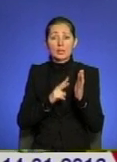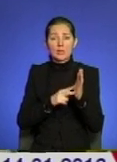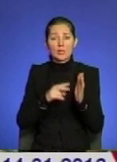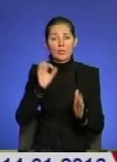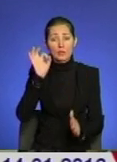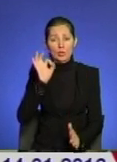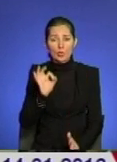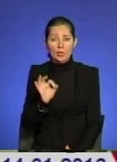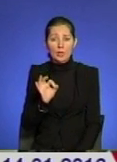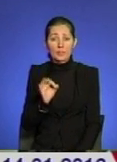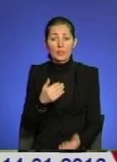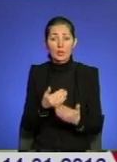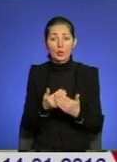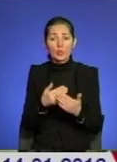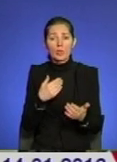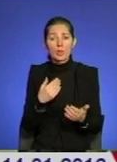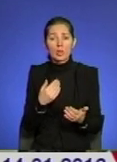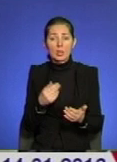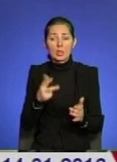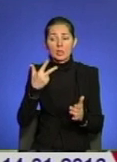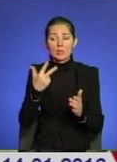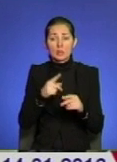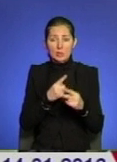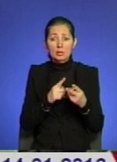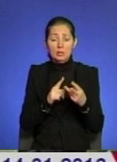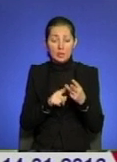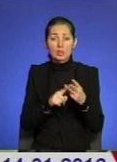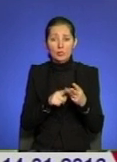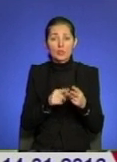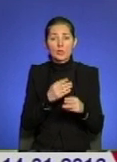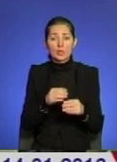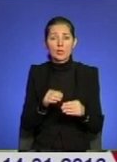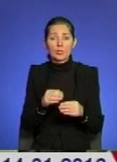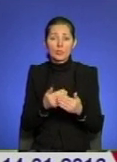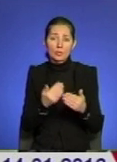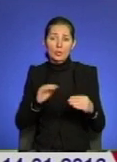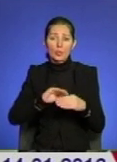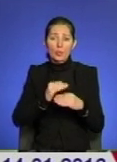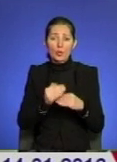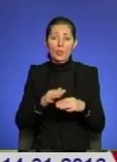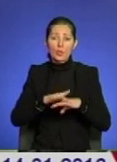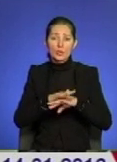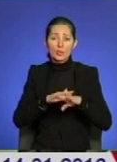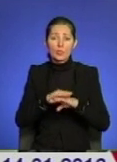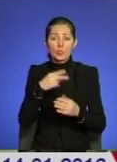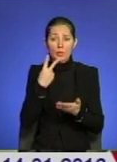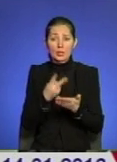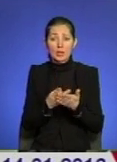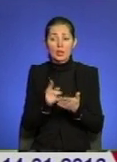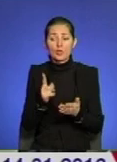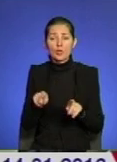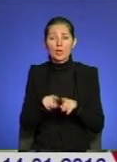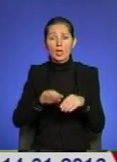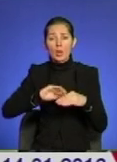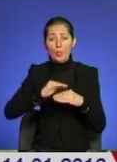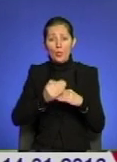29,7%, тобто майже на третину до порогового розрахункового показника. Що таке